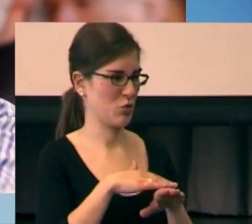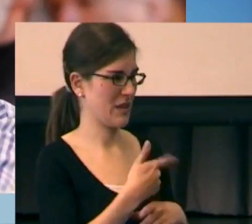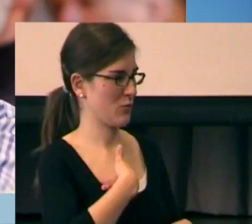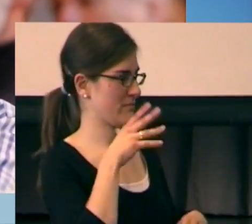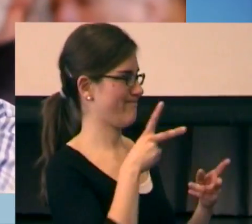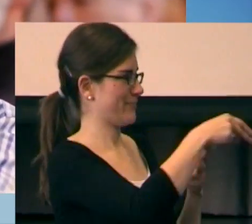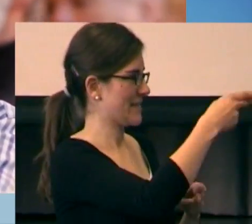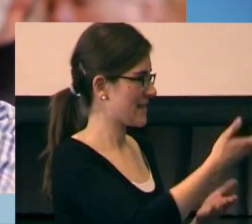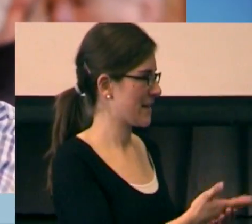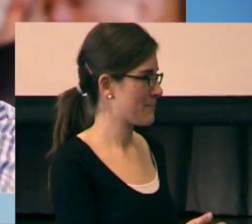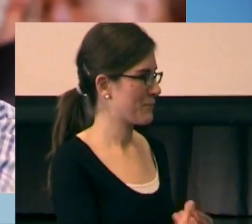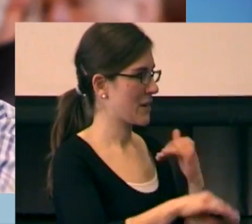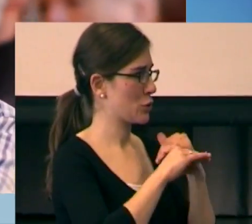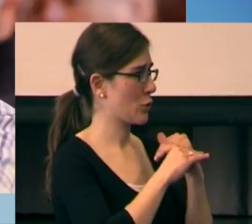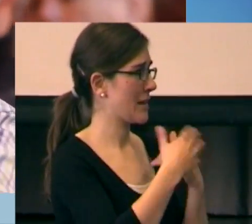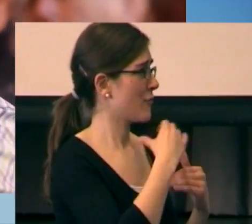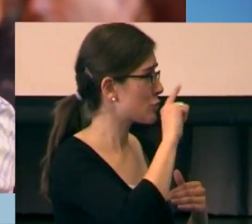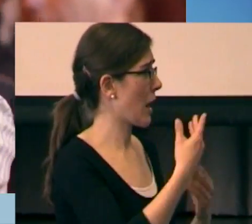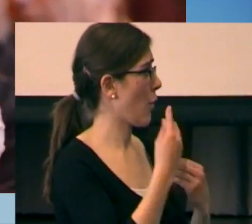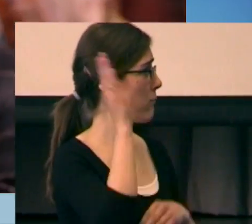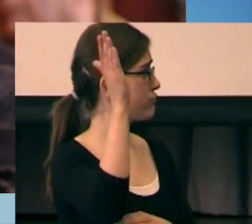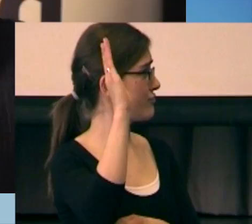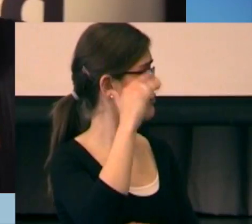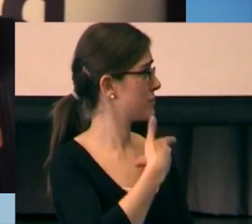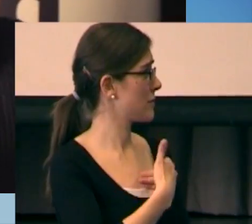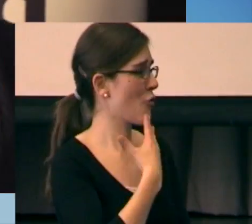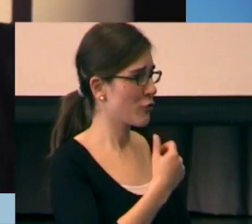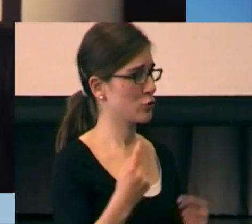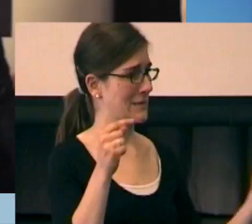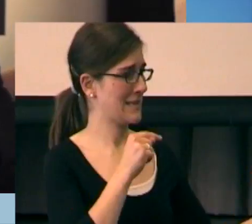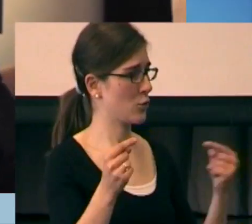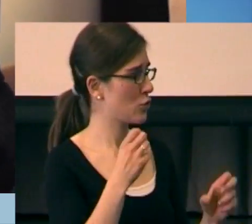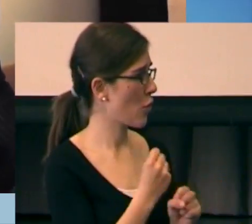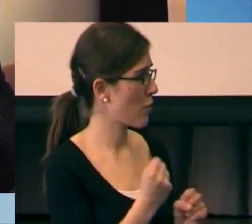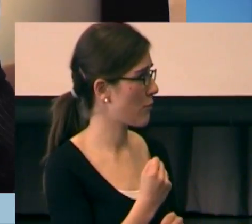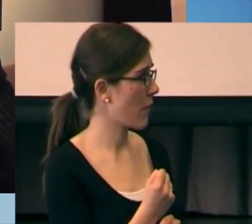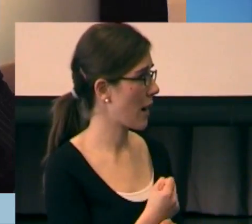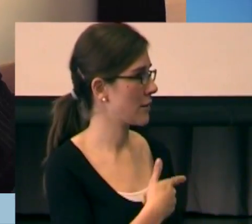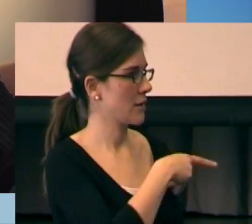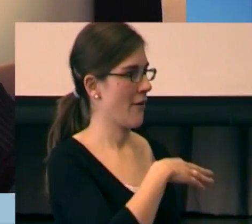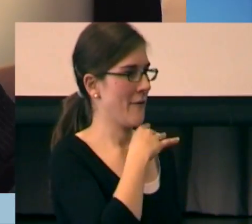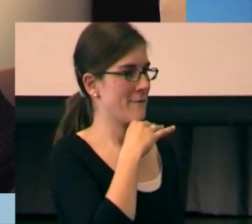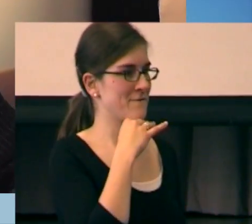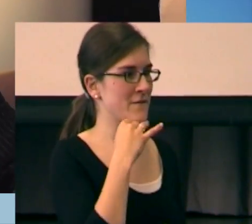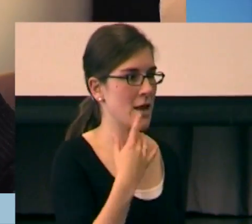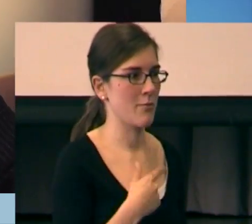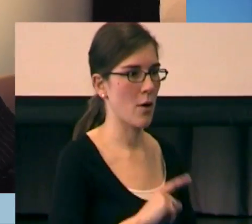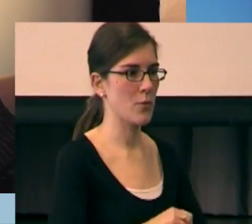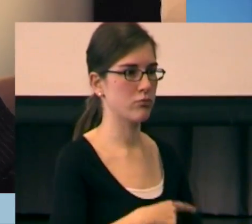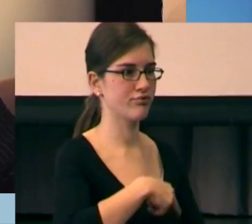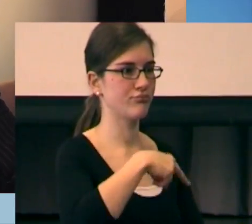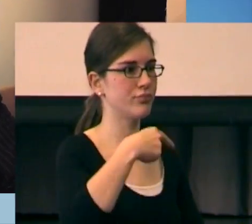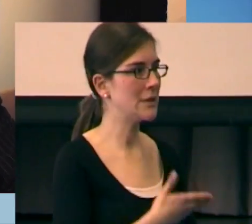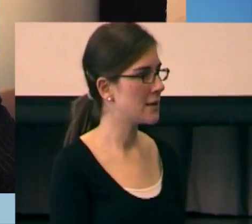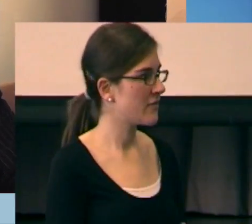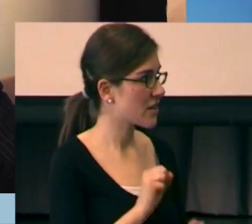melden. Bitte. Aber Ihre Kollegen wollen auch noch was sagen und wir wollen noch eine kleine Diskussion anhängen. Sie haben kräftig überzogen im Augenblick. Können wir